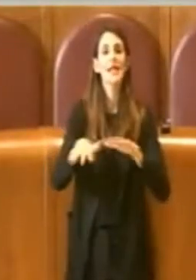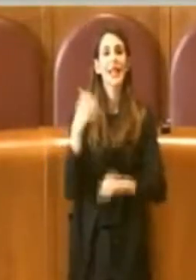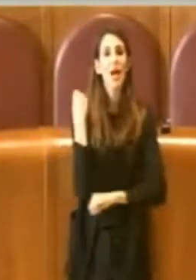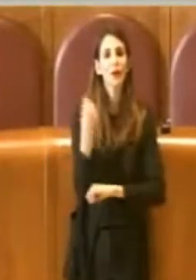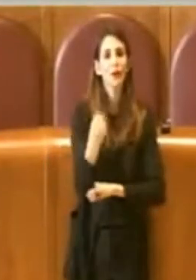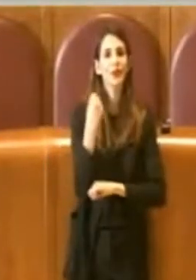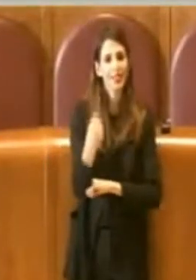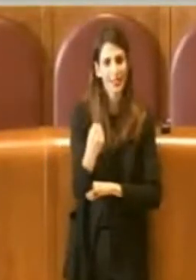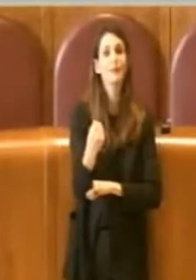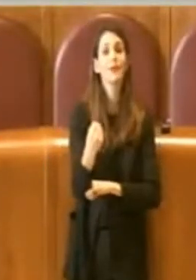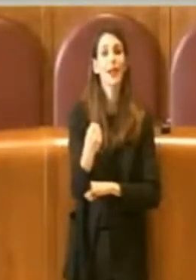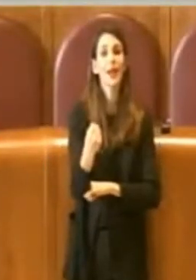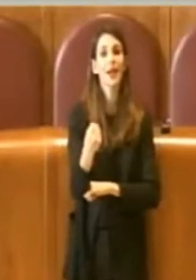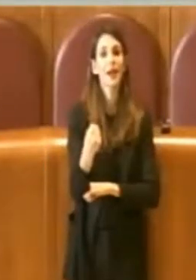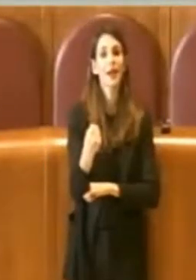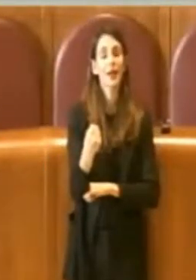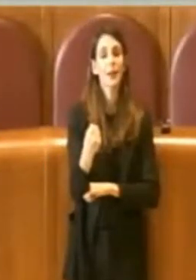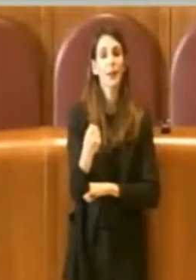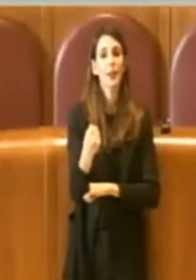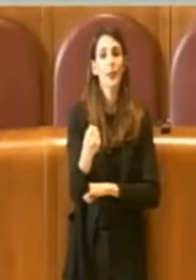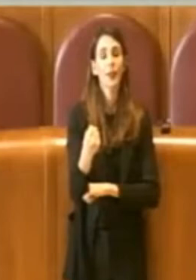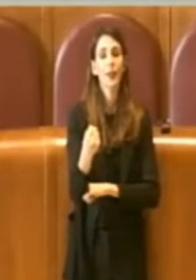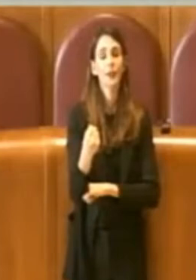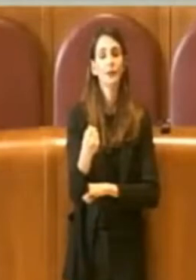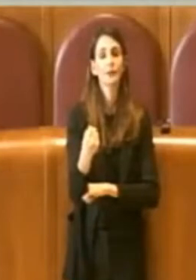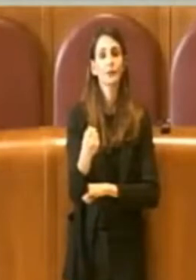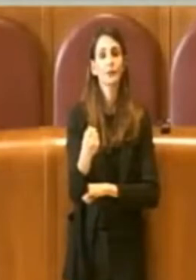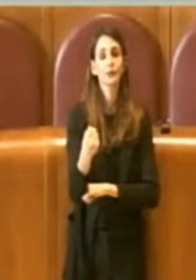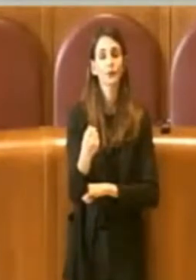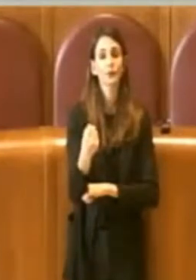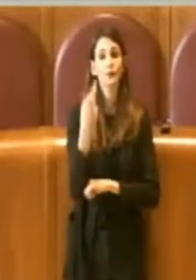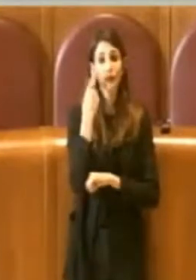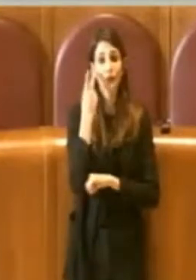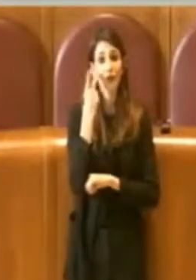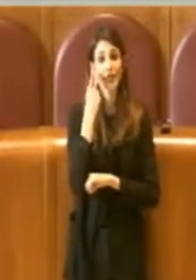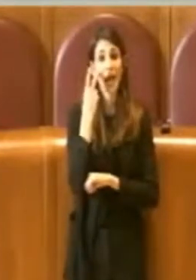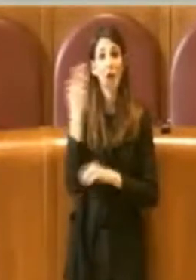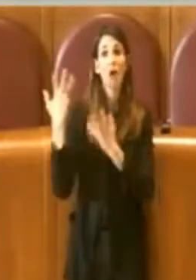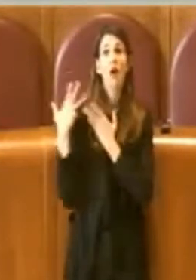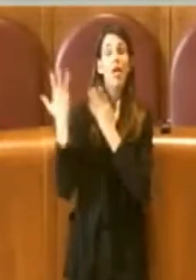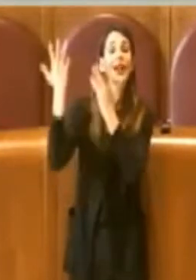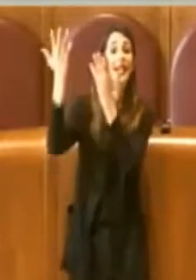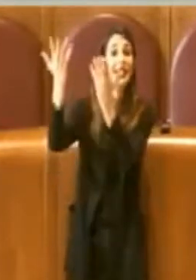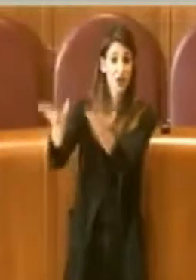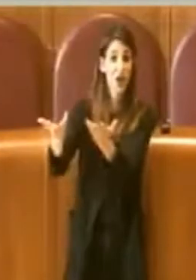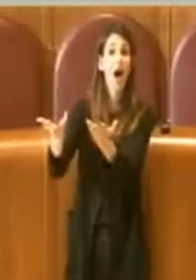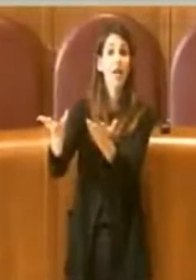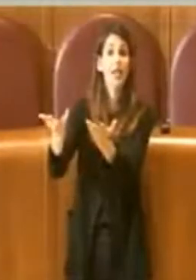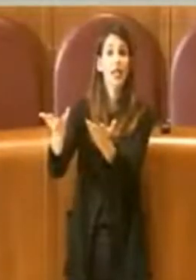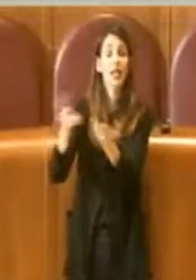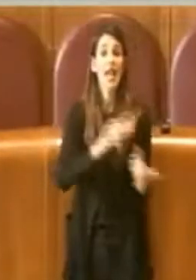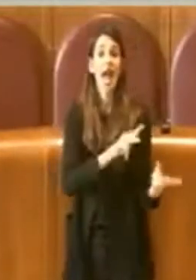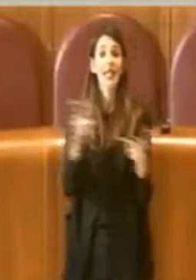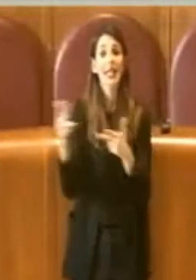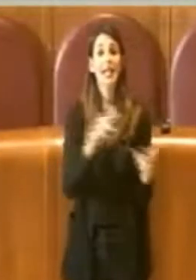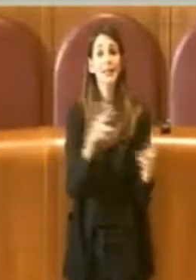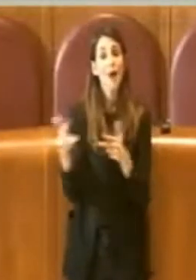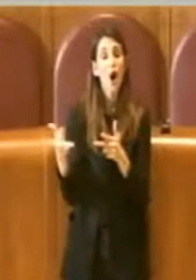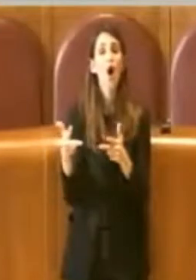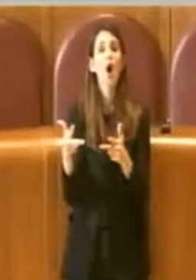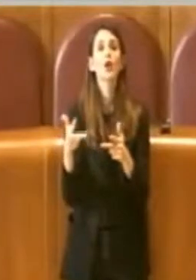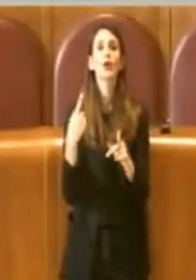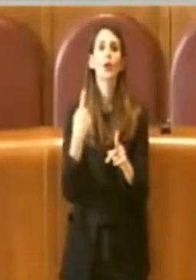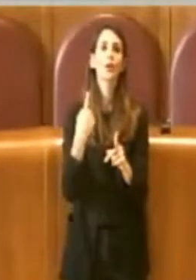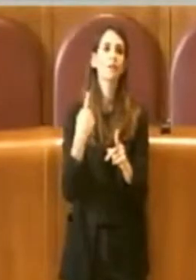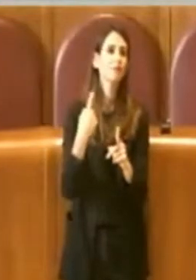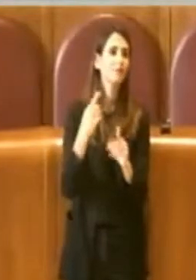torna a dare una visione da qui al prossimo decennio di quelli che saranno i trasporti e le infrastrutture nella